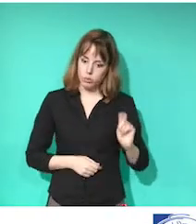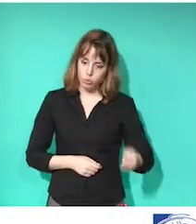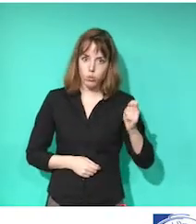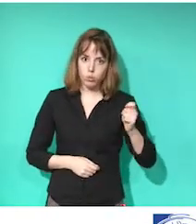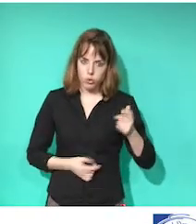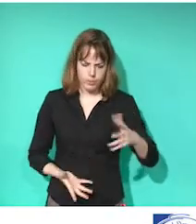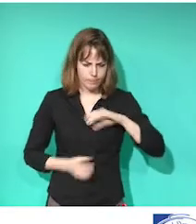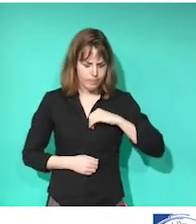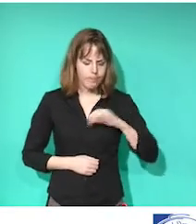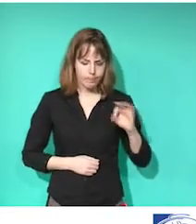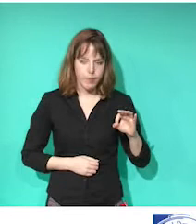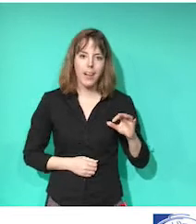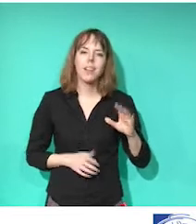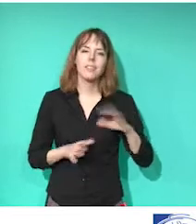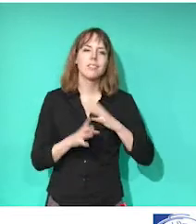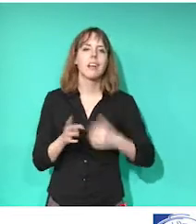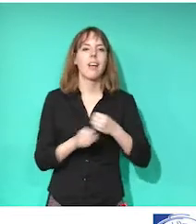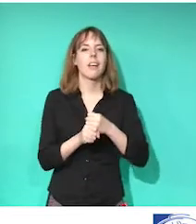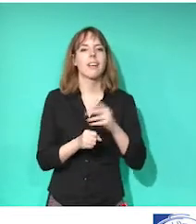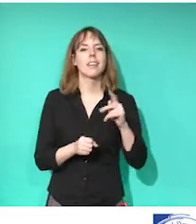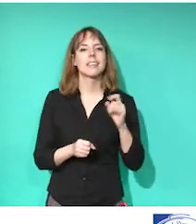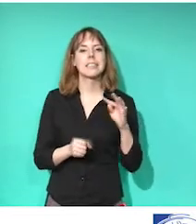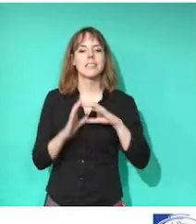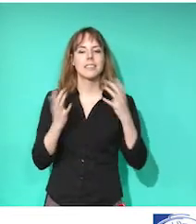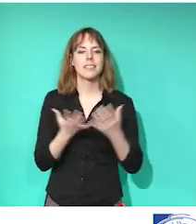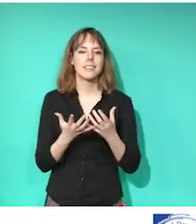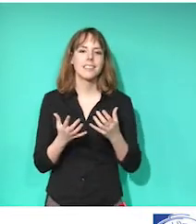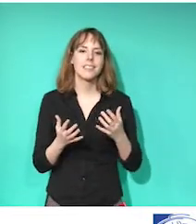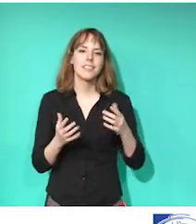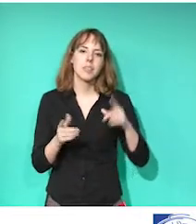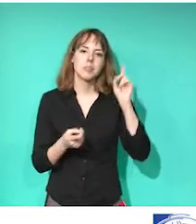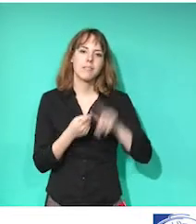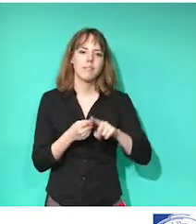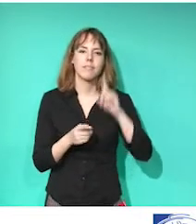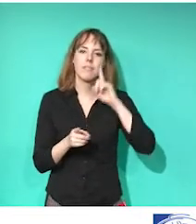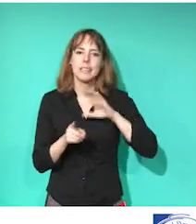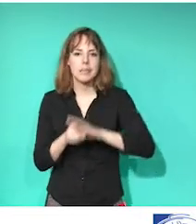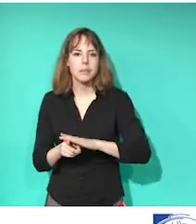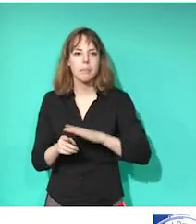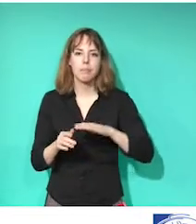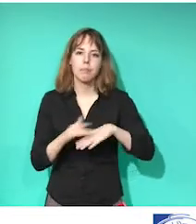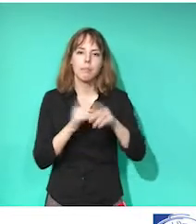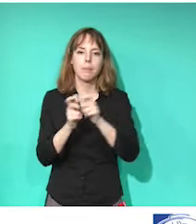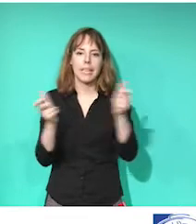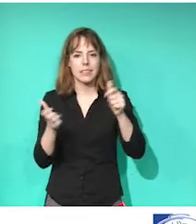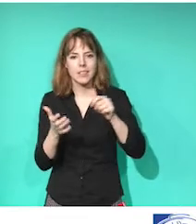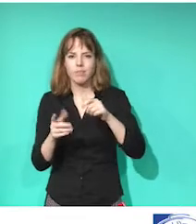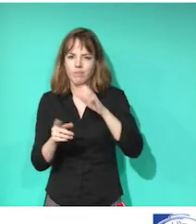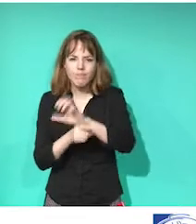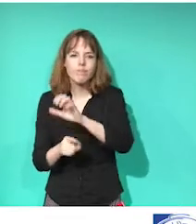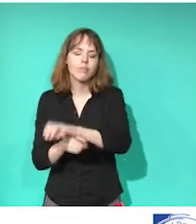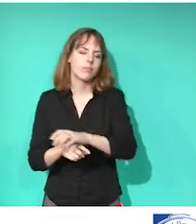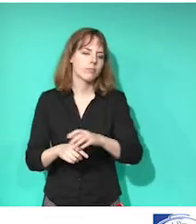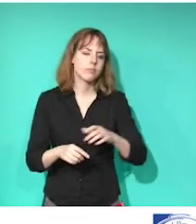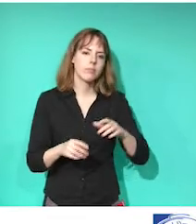fait un kit pour agir contre le sexisme en entreprise. Il y a des travaux aussi pour le harcèlement de rue. Il y a des travaux dans chaque domaine pour essayer de lutter